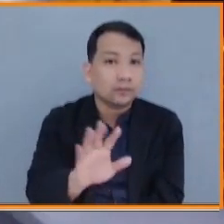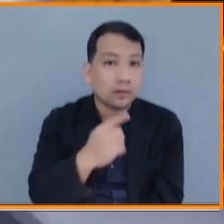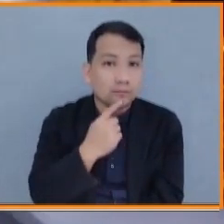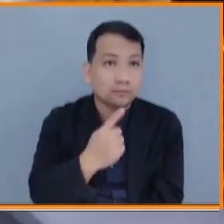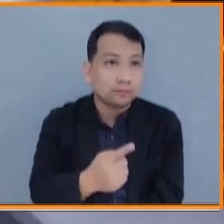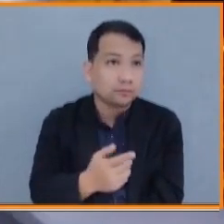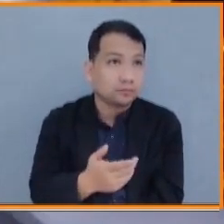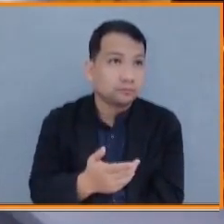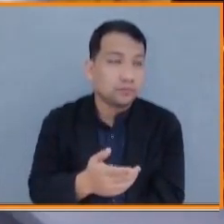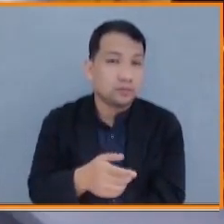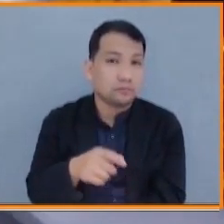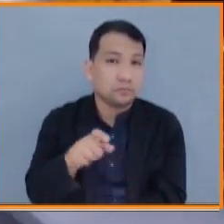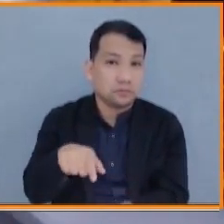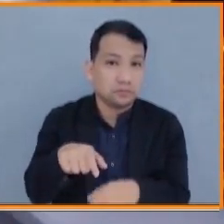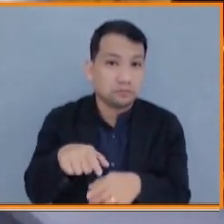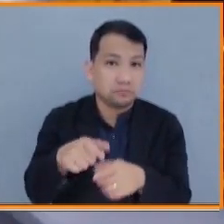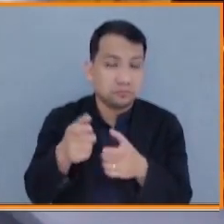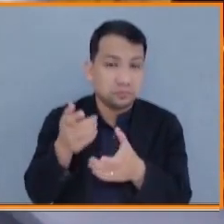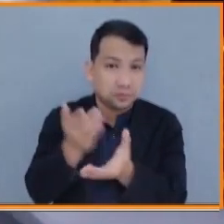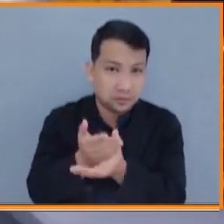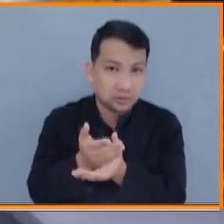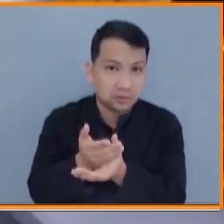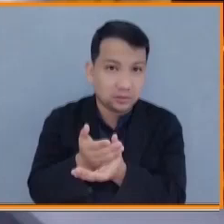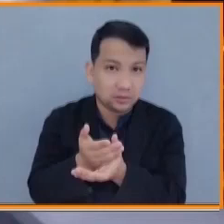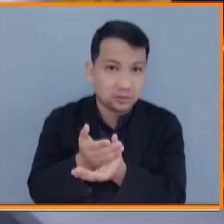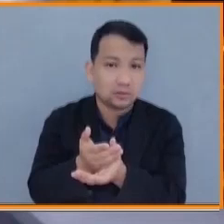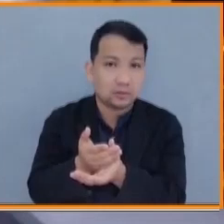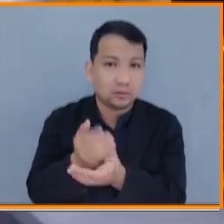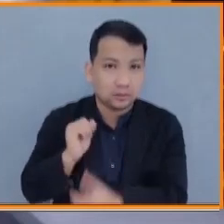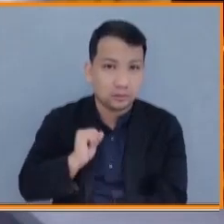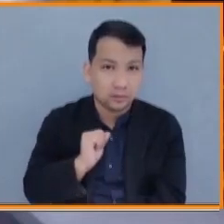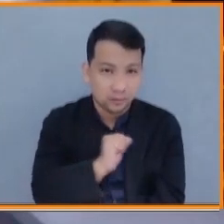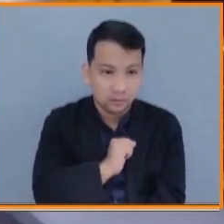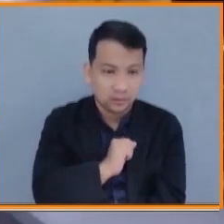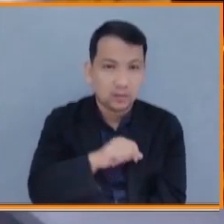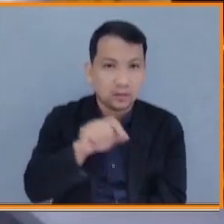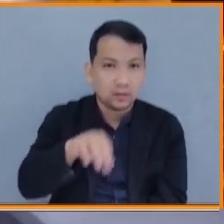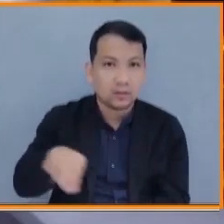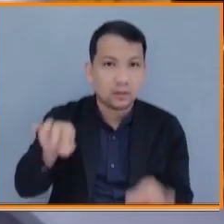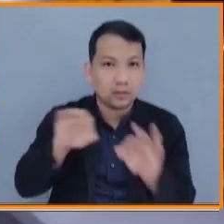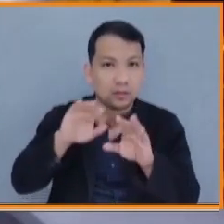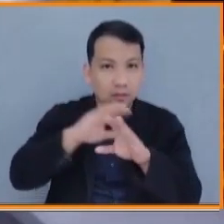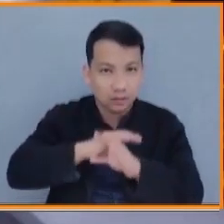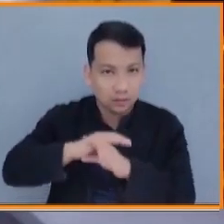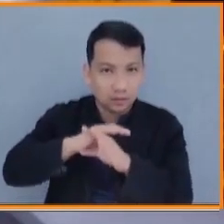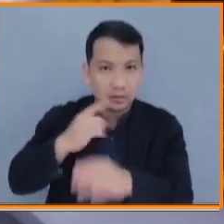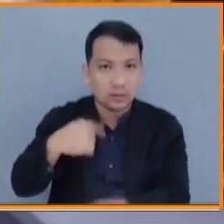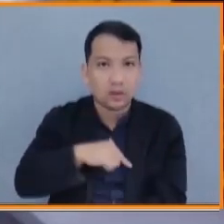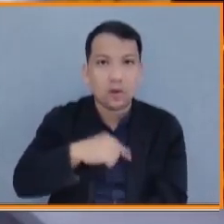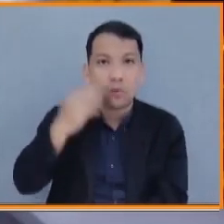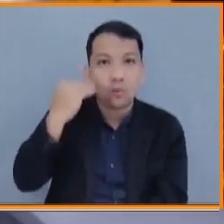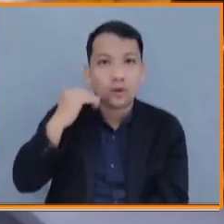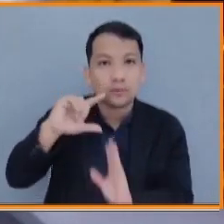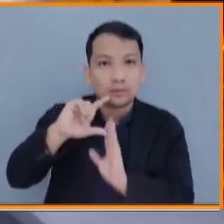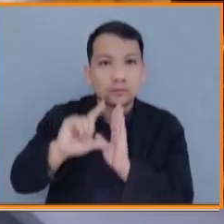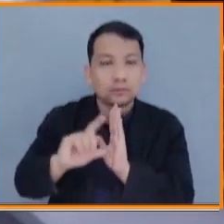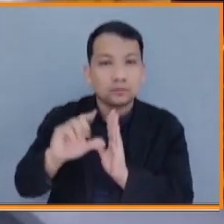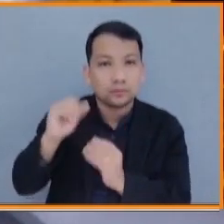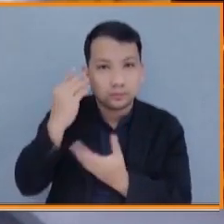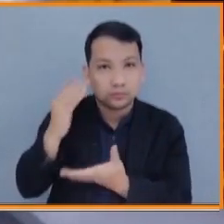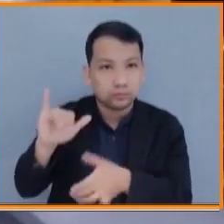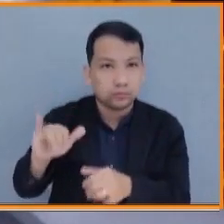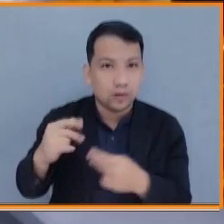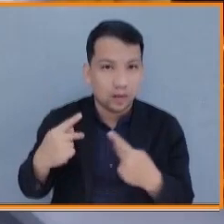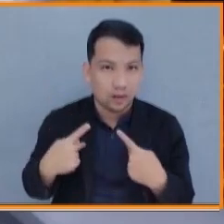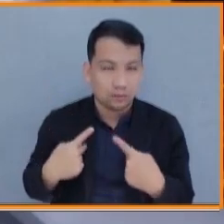pigilan ang ginagawa ng senado pero dapat maging maingat po tayo sapagkat ang batas po natin ay naandiyan lahat